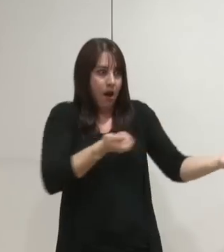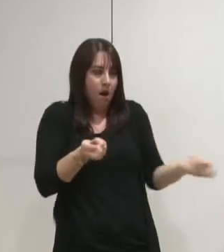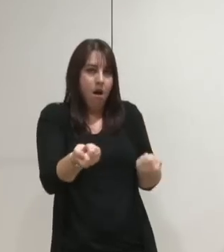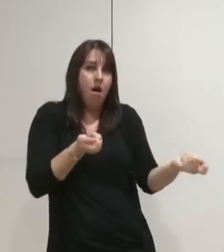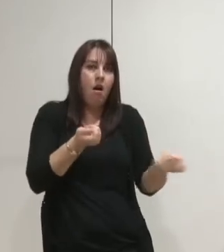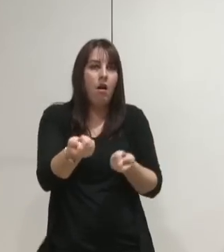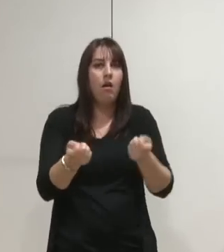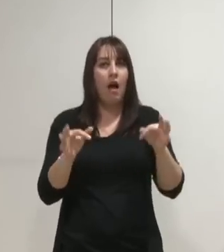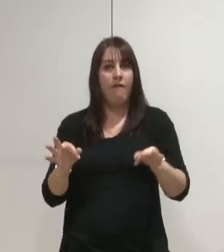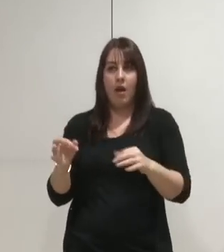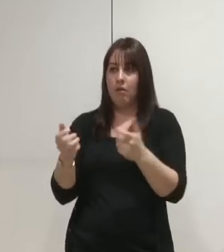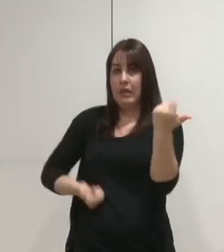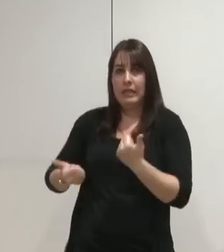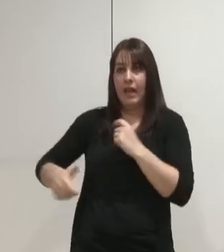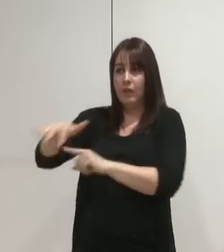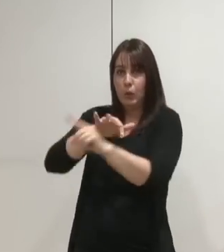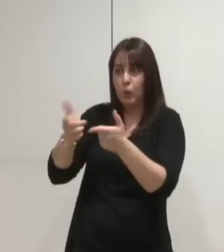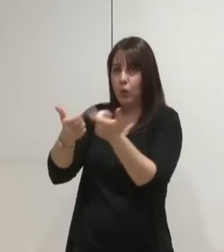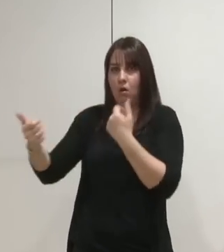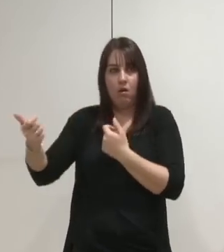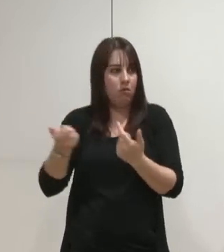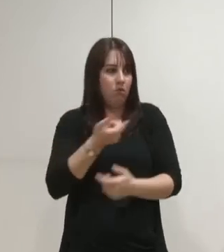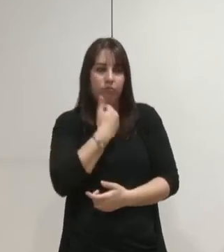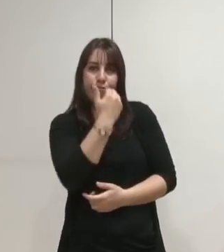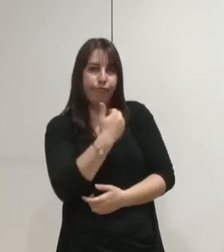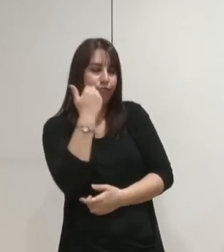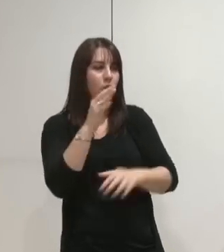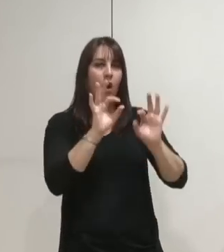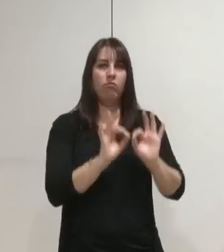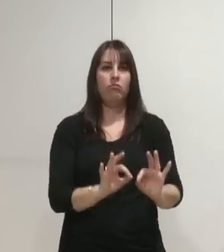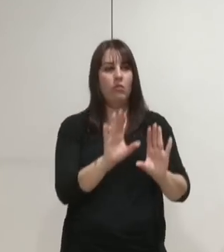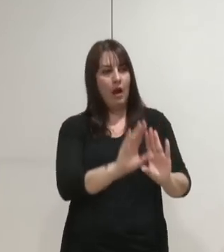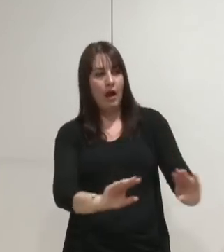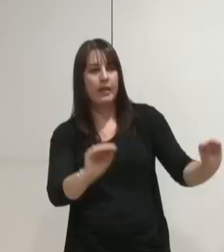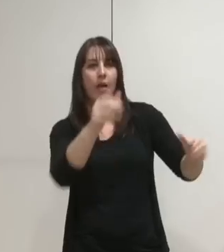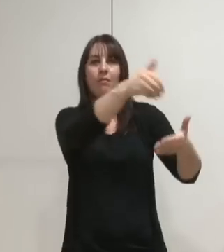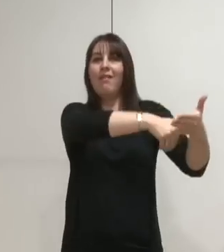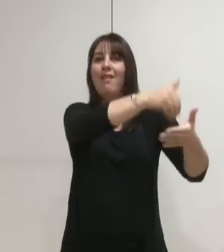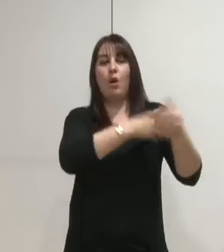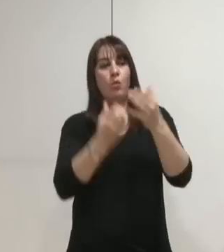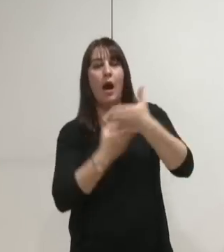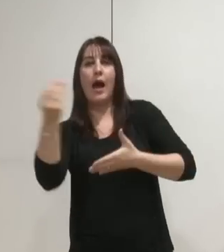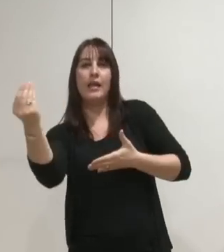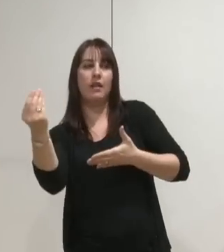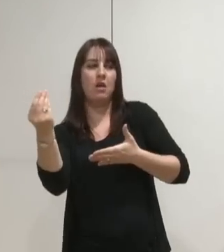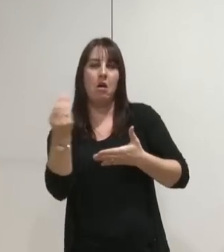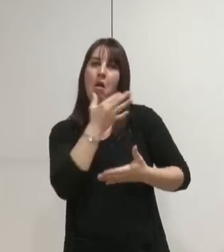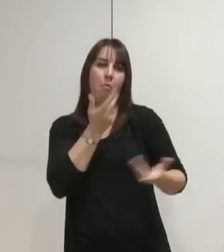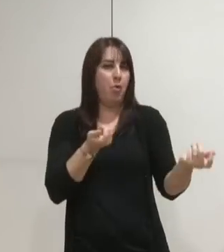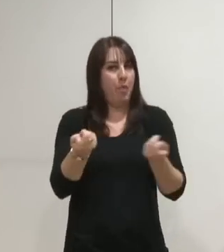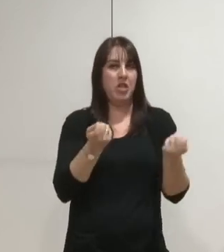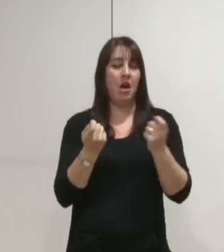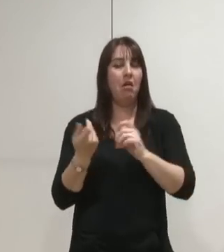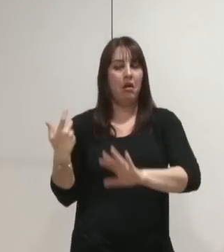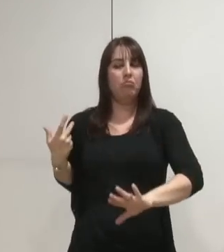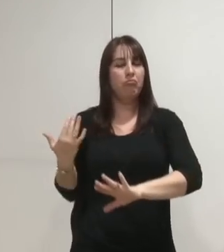sociaux ne parviennent plus à assurer un minimum de tranquillité que cela soit à l'intérieur ou à l'extérieur du camp dans une situation qui était